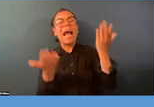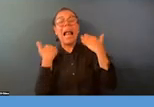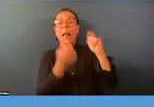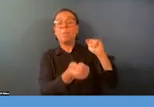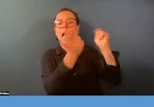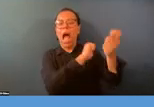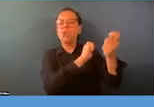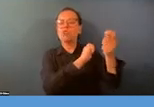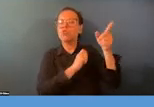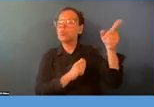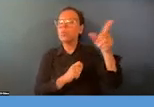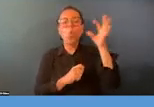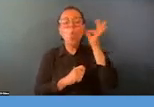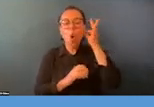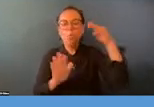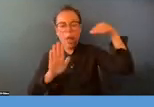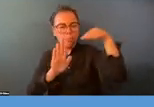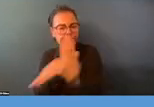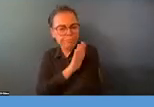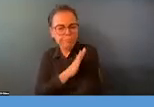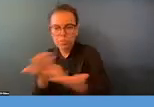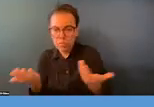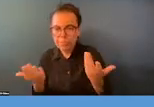старики. И мы должны больше в этой части